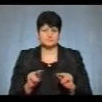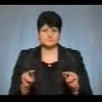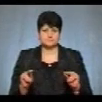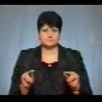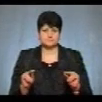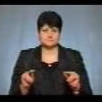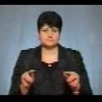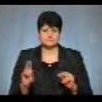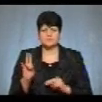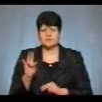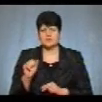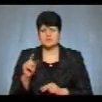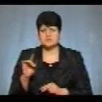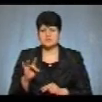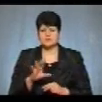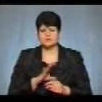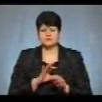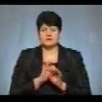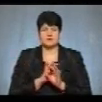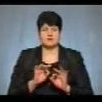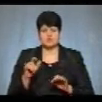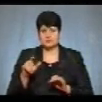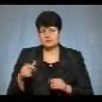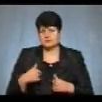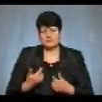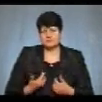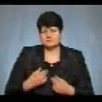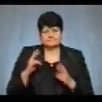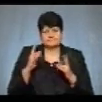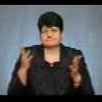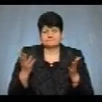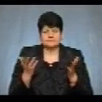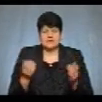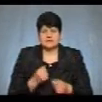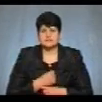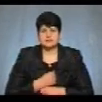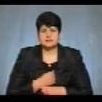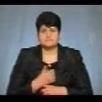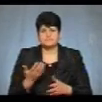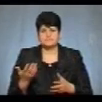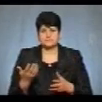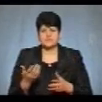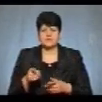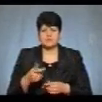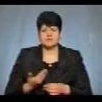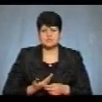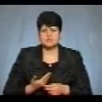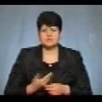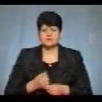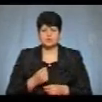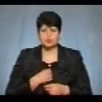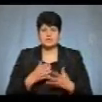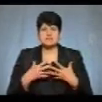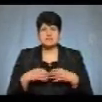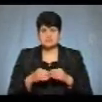Назар був, напевно, прекрасною людиною. Ми його за життя не знали, на жаль, але було б класно, якби він жив. Шкода його